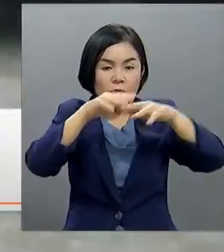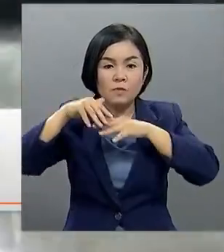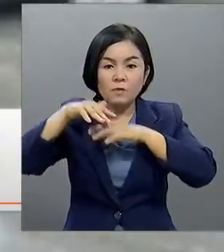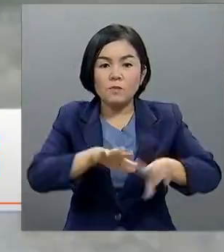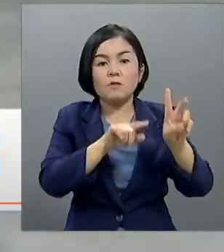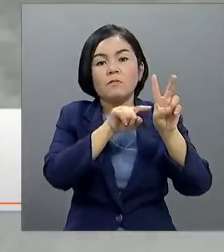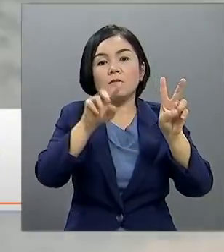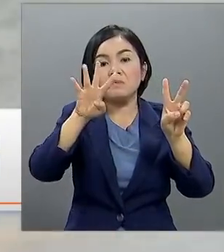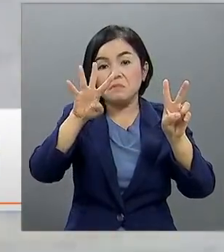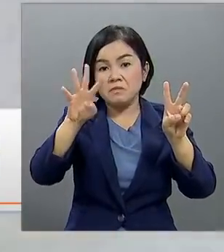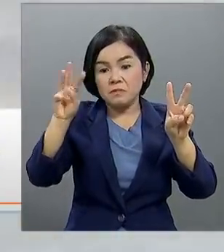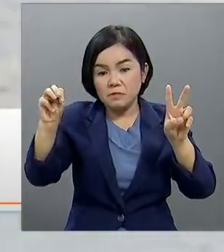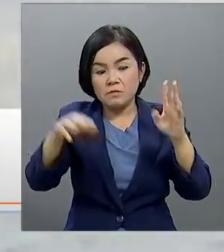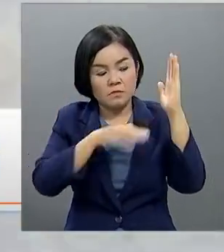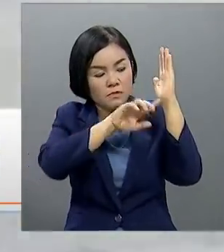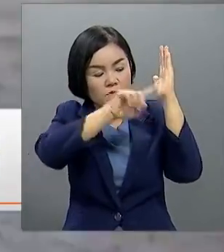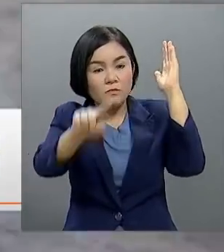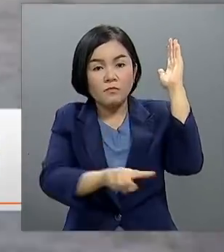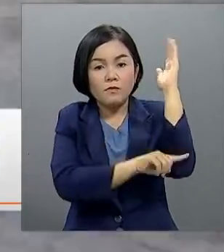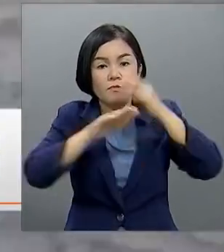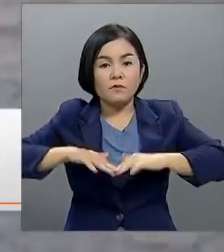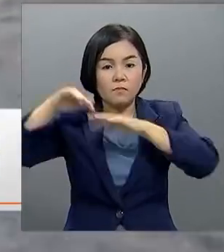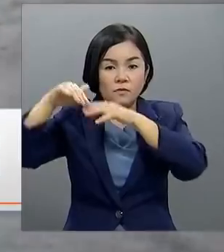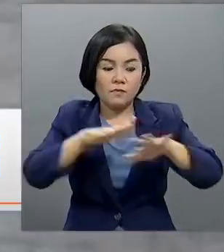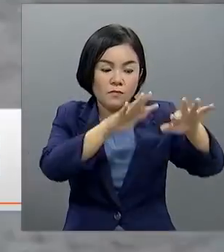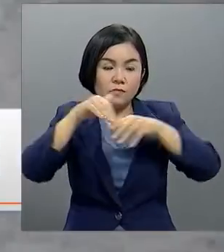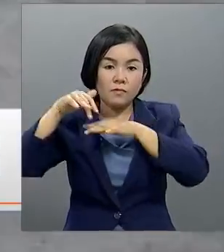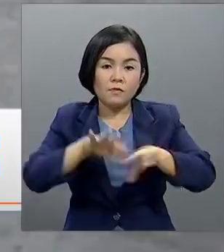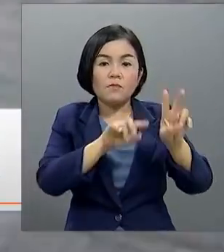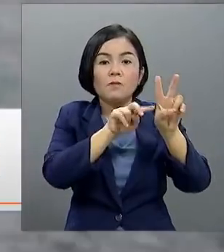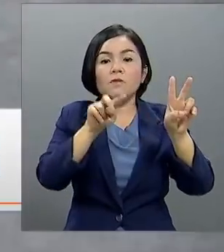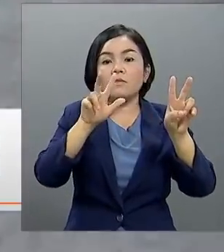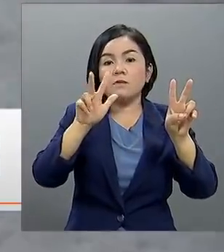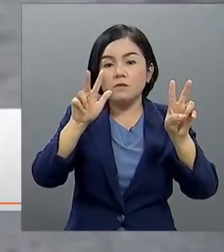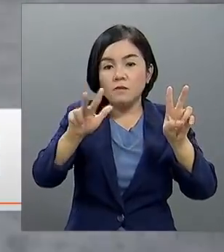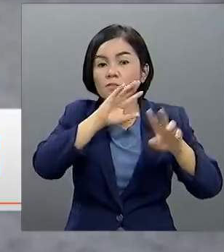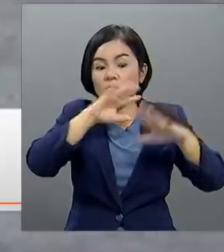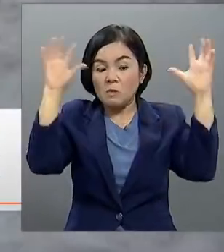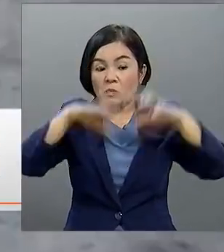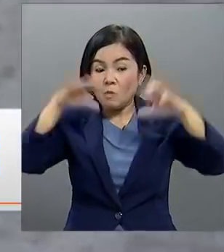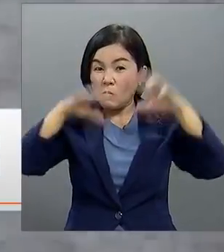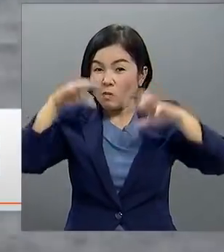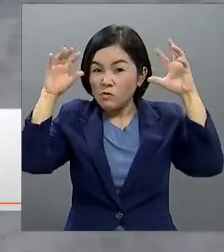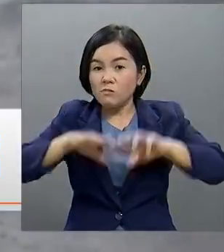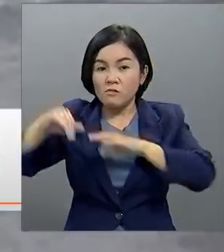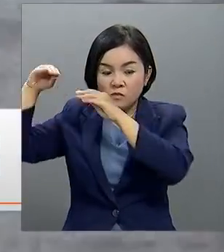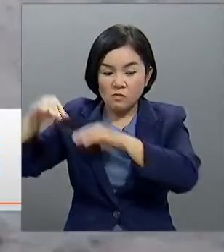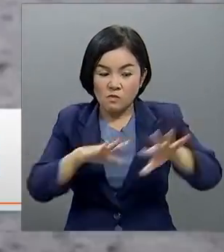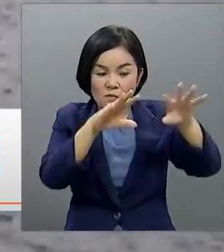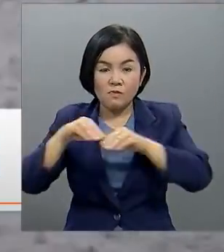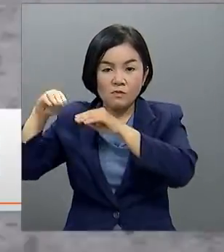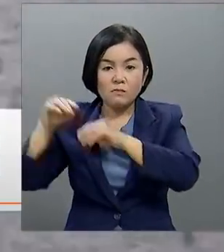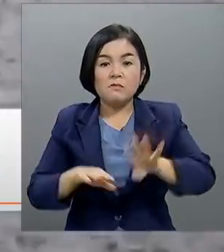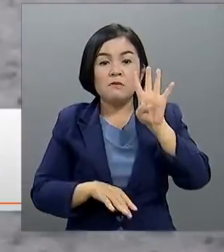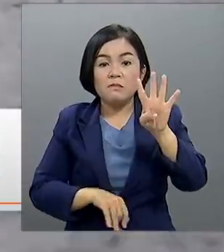งอยู่ที่ 2-3 เมตรครับและบริเวณที่มีฝนฟ้าคะนองคลื่นสูงมากกว่า4เมตรจึงต้องขอให้เดินเรือด้วยความระมัดระวัง